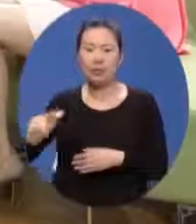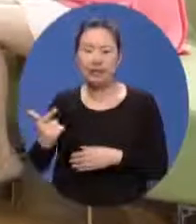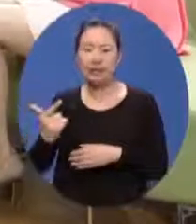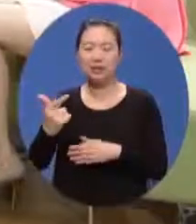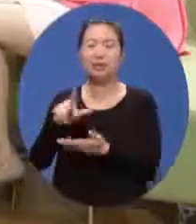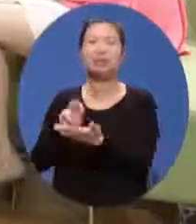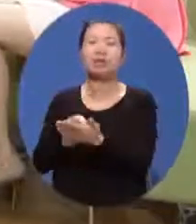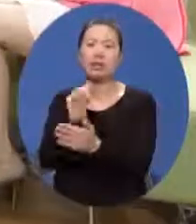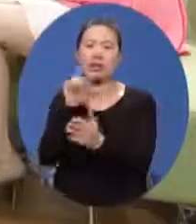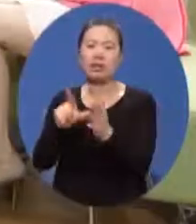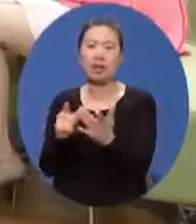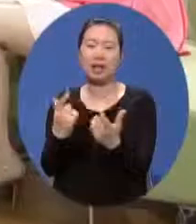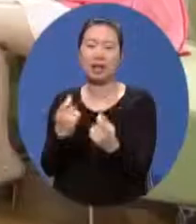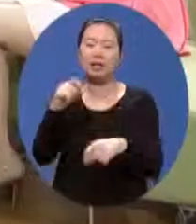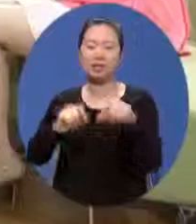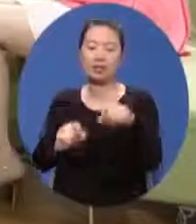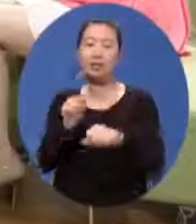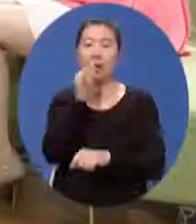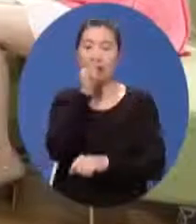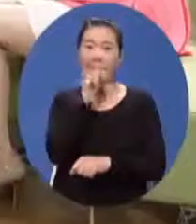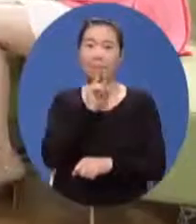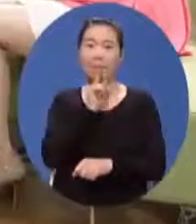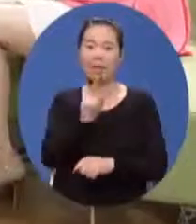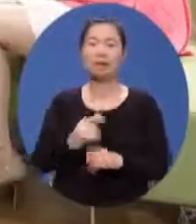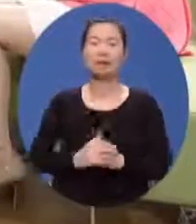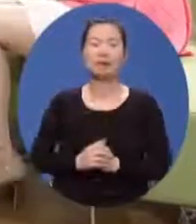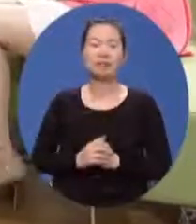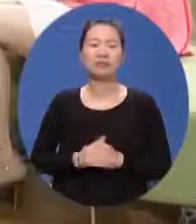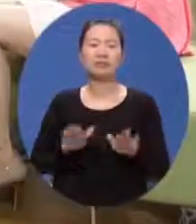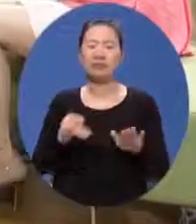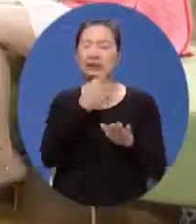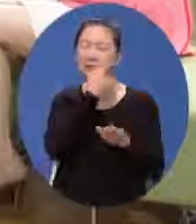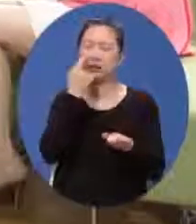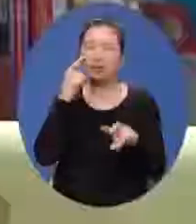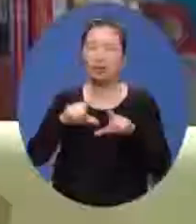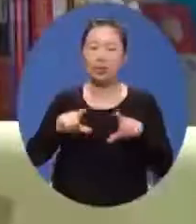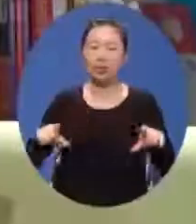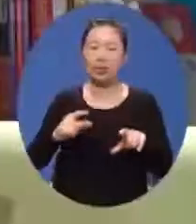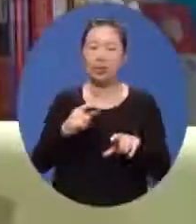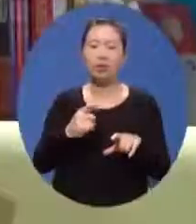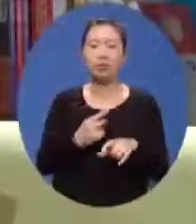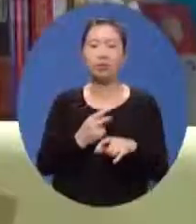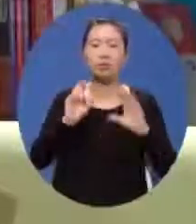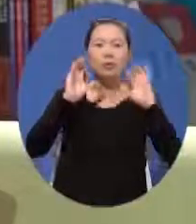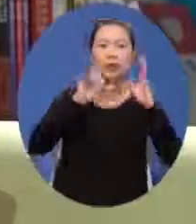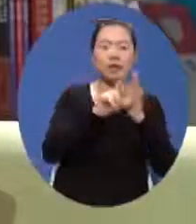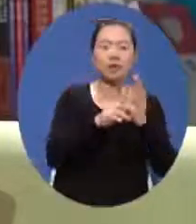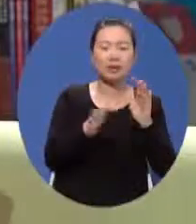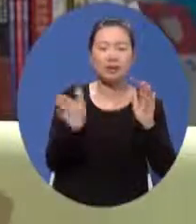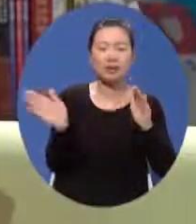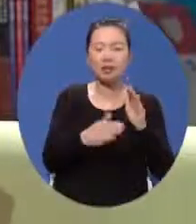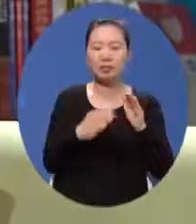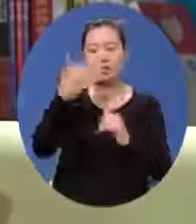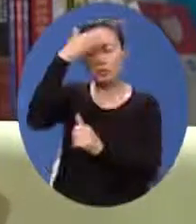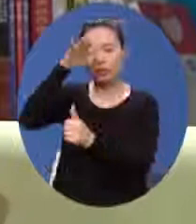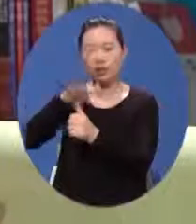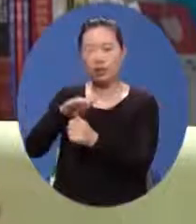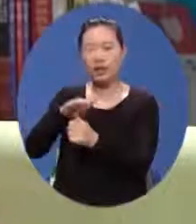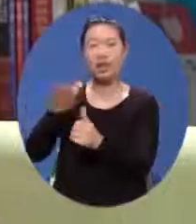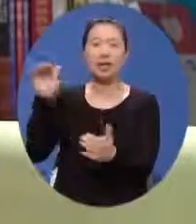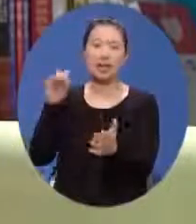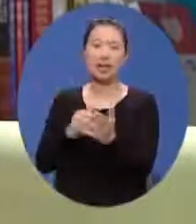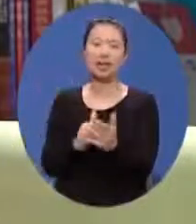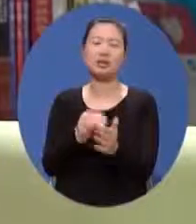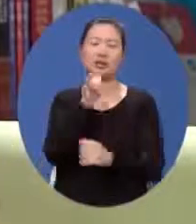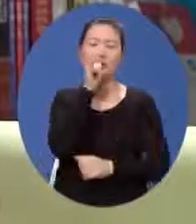행동이 생기게 된다. 이렇게 알려져 있죠. 그래서 이 증상은 보통은 유아기서부터 청소년기까지 이렇게 시작이